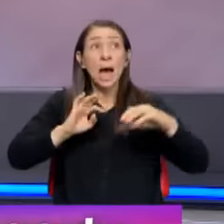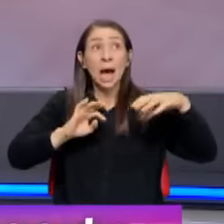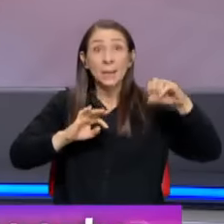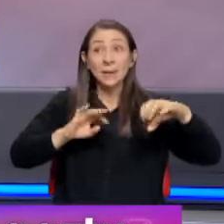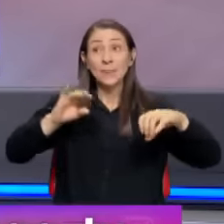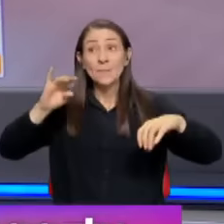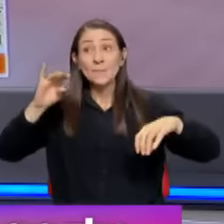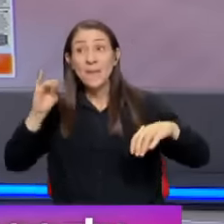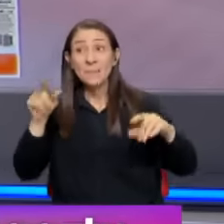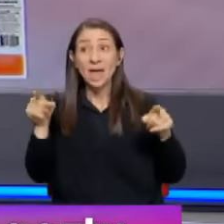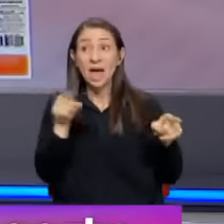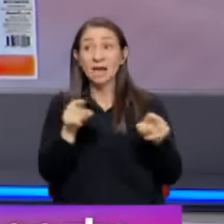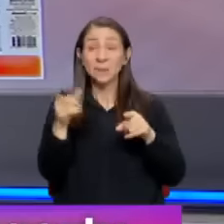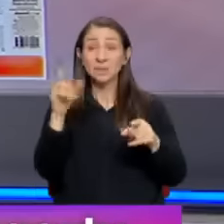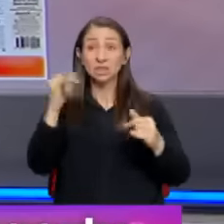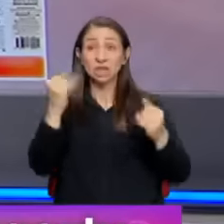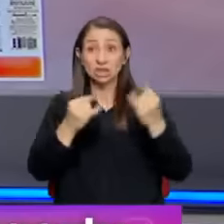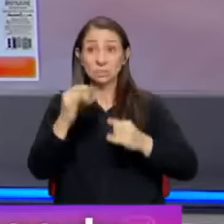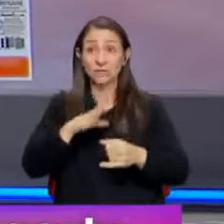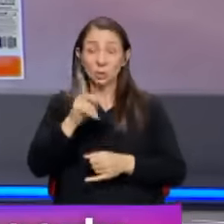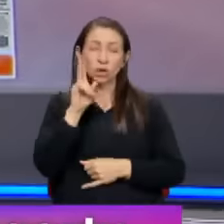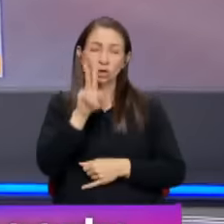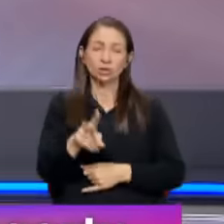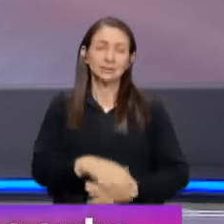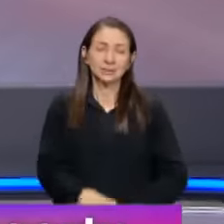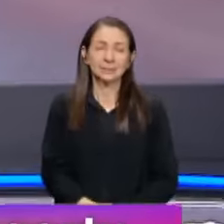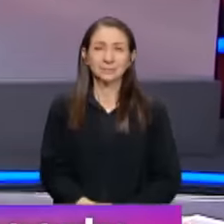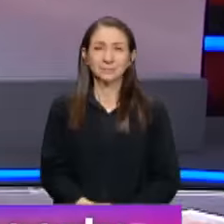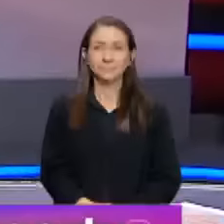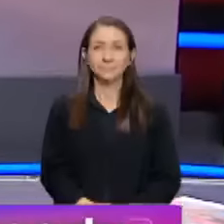ve MHP arasında da başka bir tartışma var. Onu da göreceksiniz.